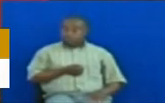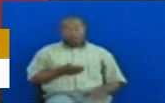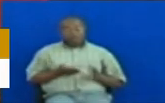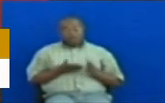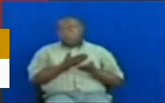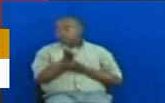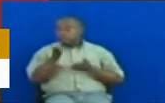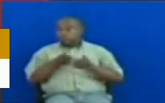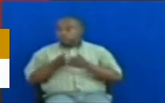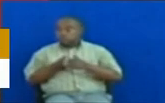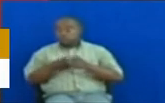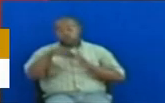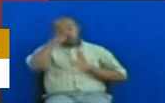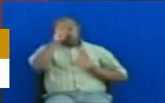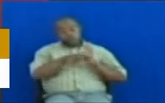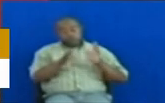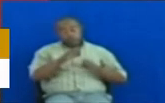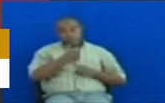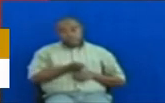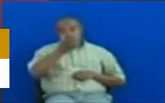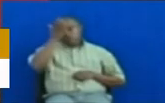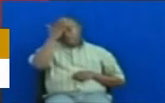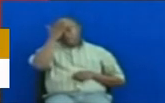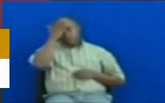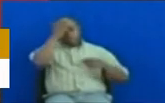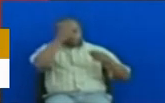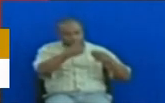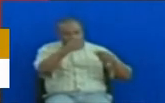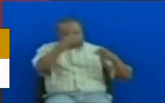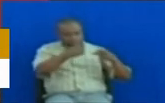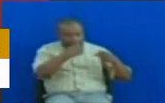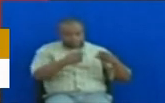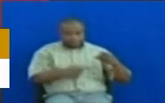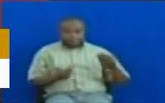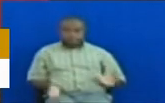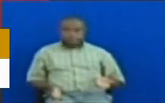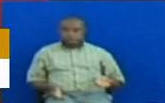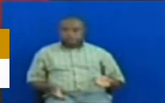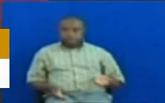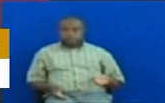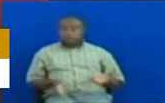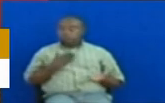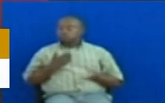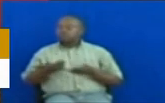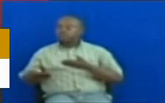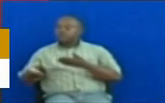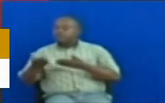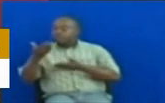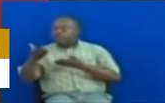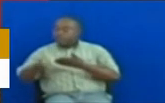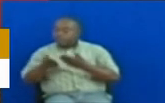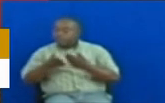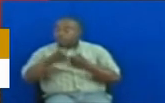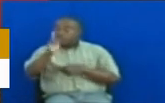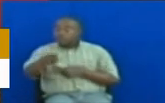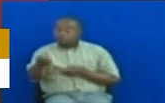chochote, utaratibu wa kupata leseni unajulikana, uwe na moja, mbili, tatu, nne, na mtu anavyo, sana kuwa granted. Na ndio maana